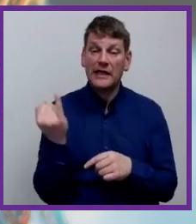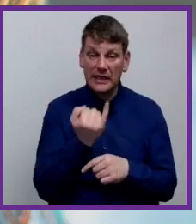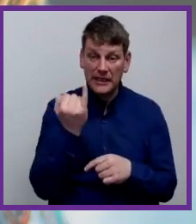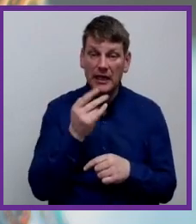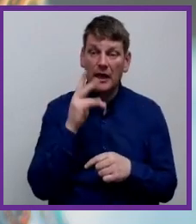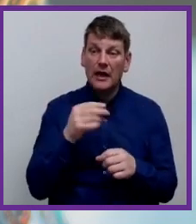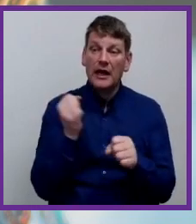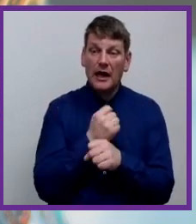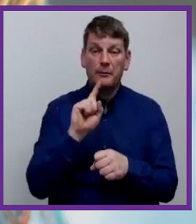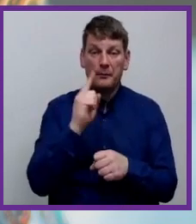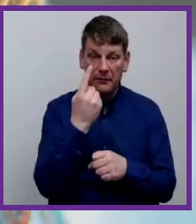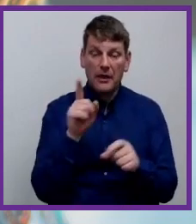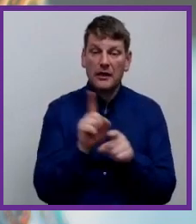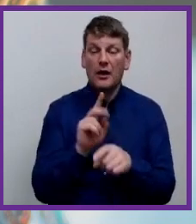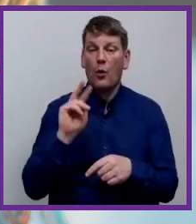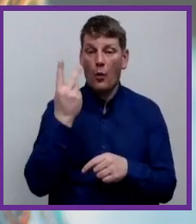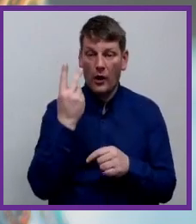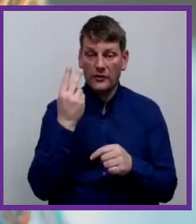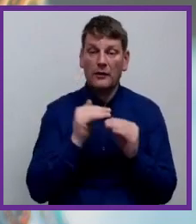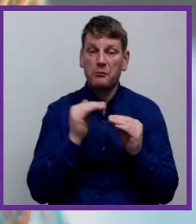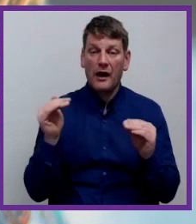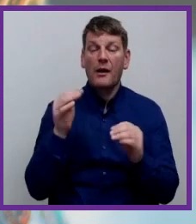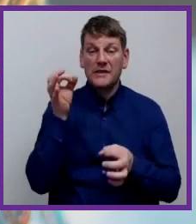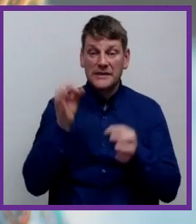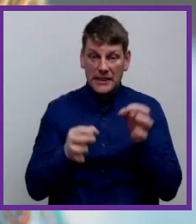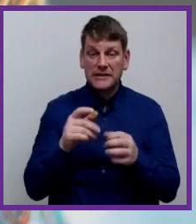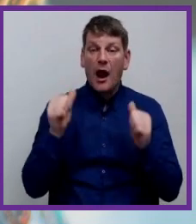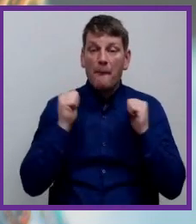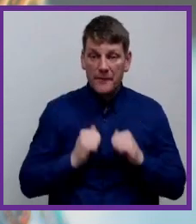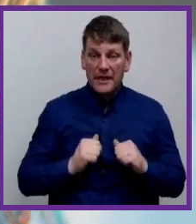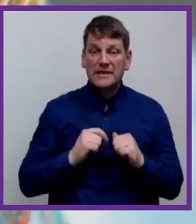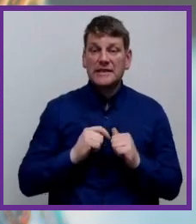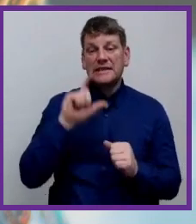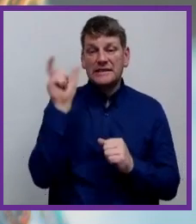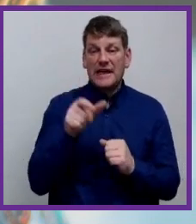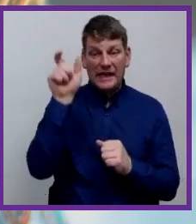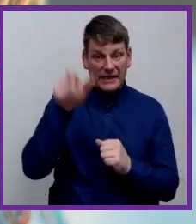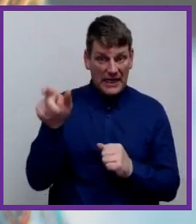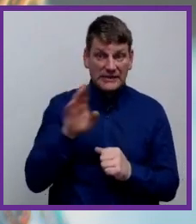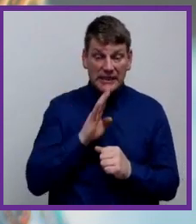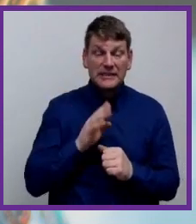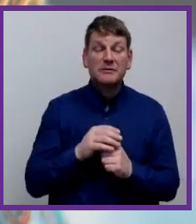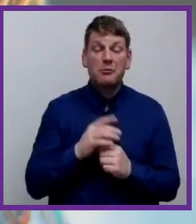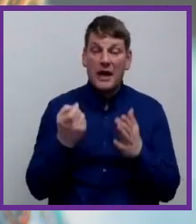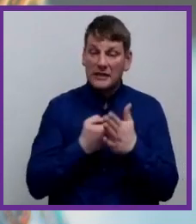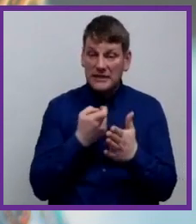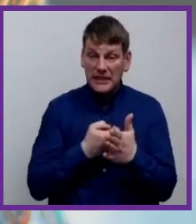gan pirmās, gan otrās instances tiesa apmierināja dzejnieces prasību,